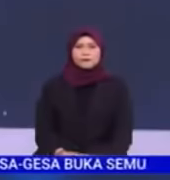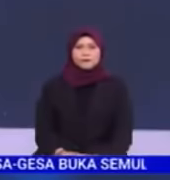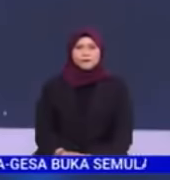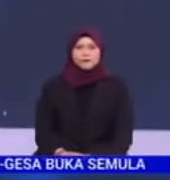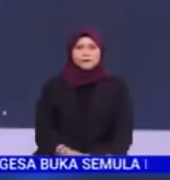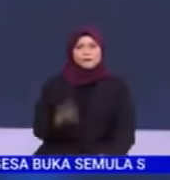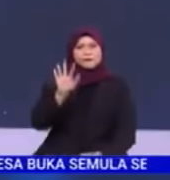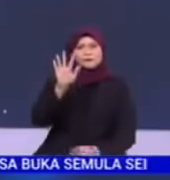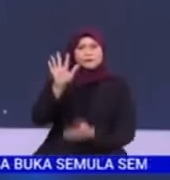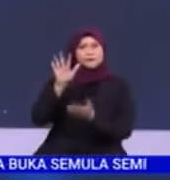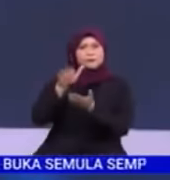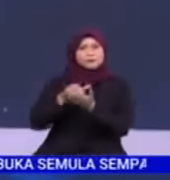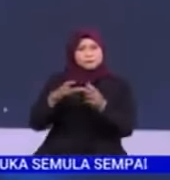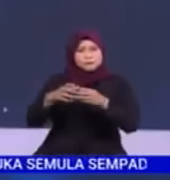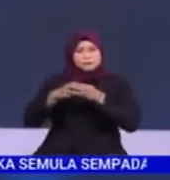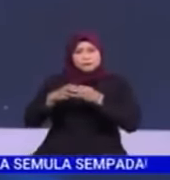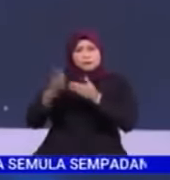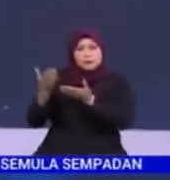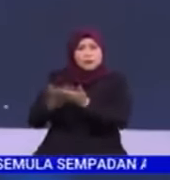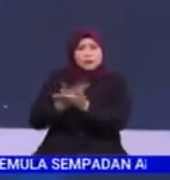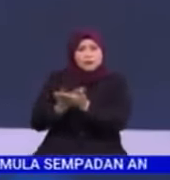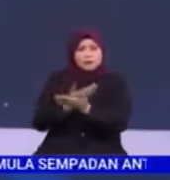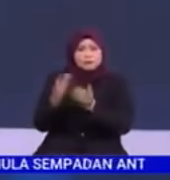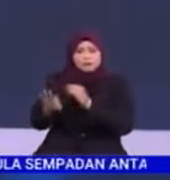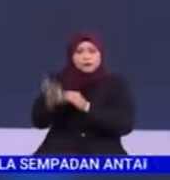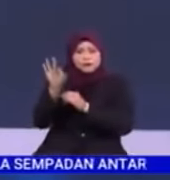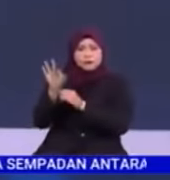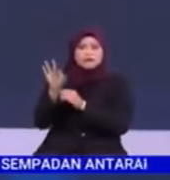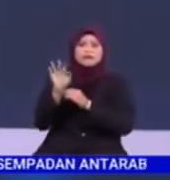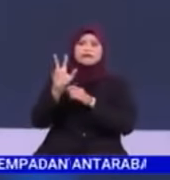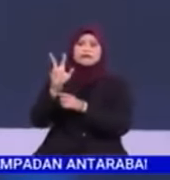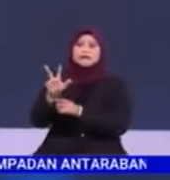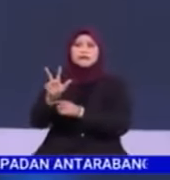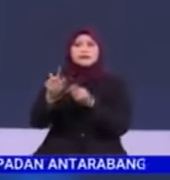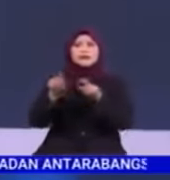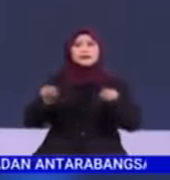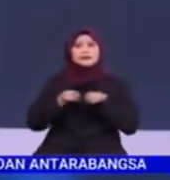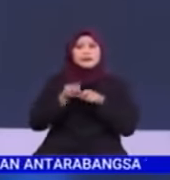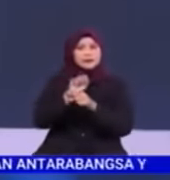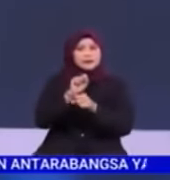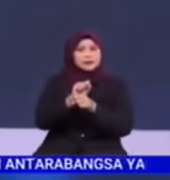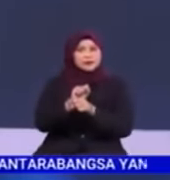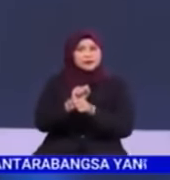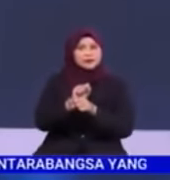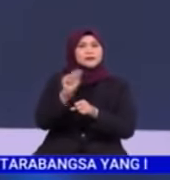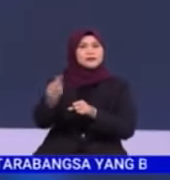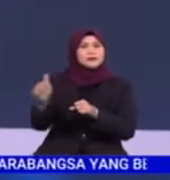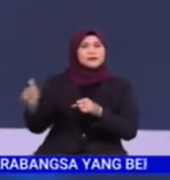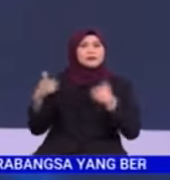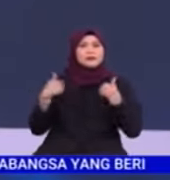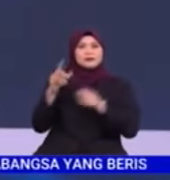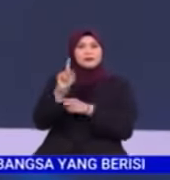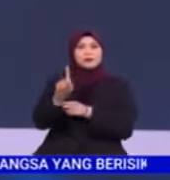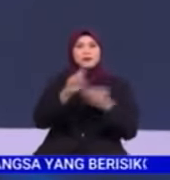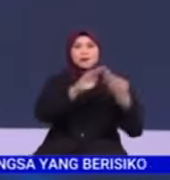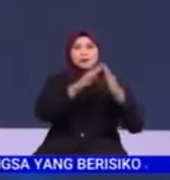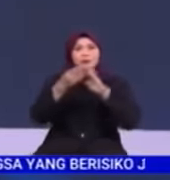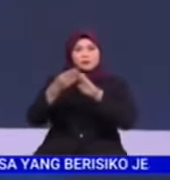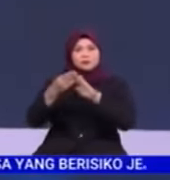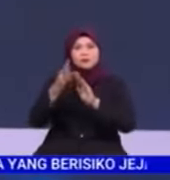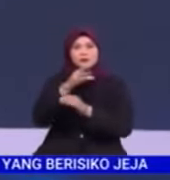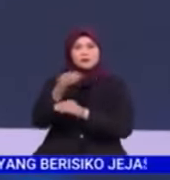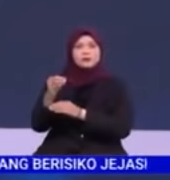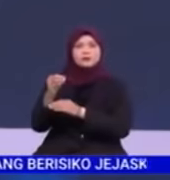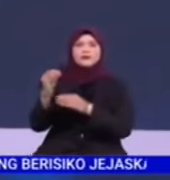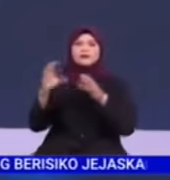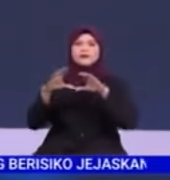25 lagi Cluster baru dikenal pasti hari ini tiga klaster tempat kerja dan masing-masing satu plastik community dan